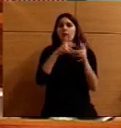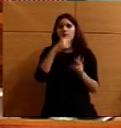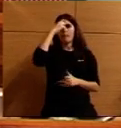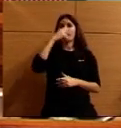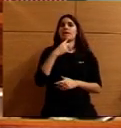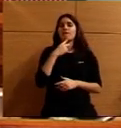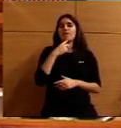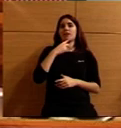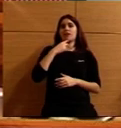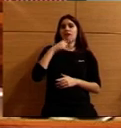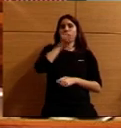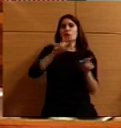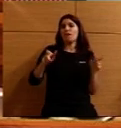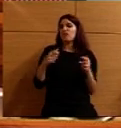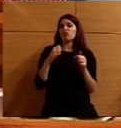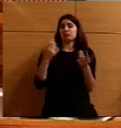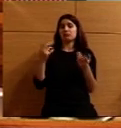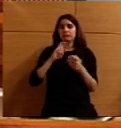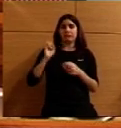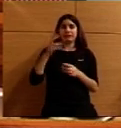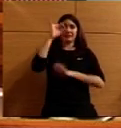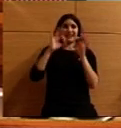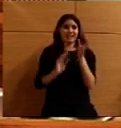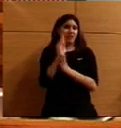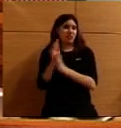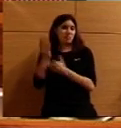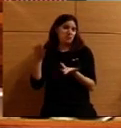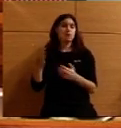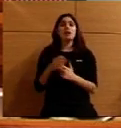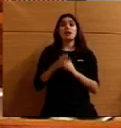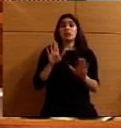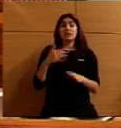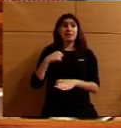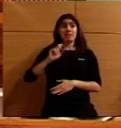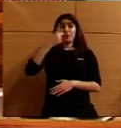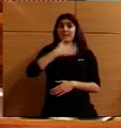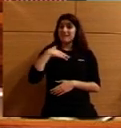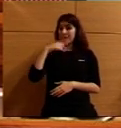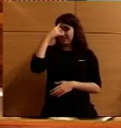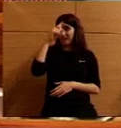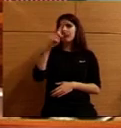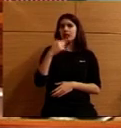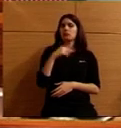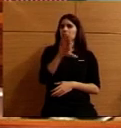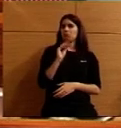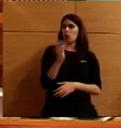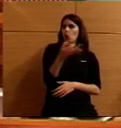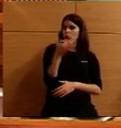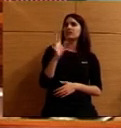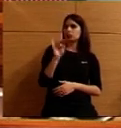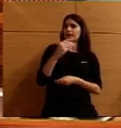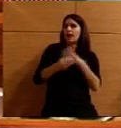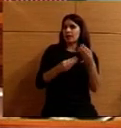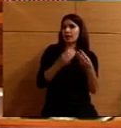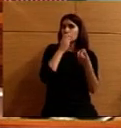tasa d'envejeciment, etc. Entonces, nosaltres volíem saber, en primer lloc, entenem i creem correcte que siga